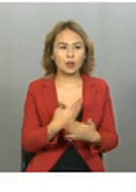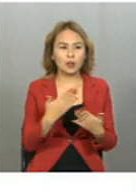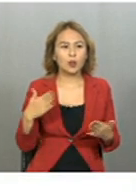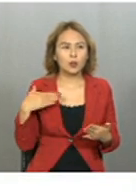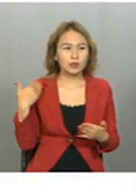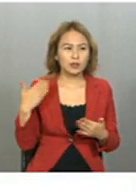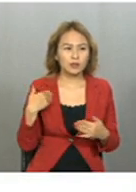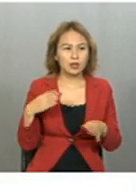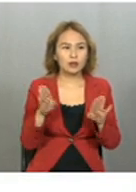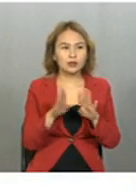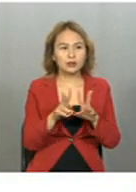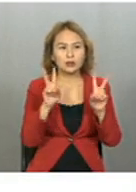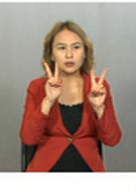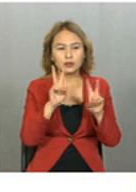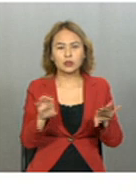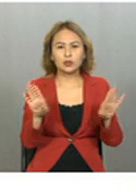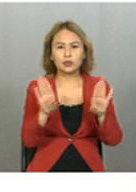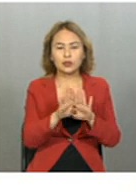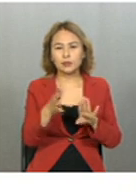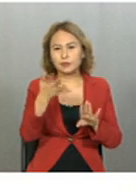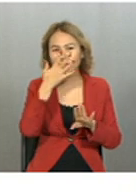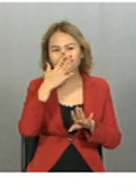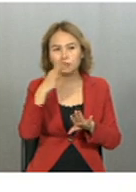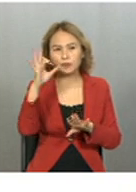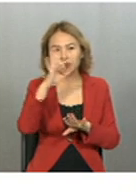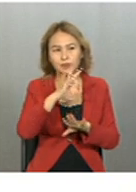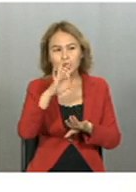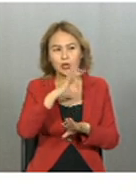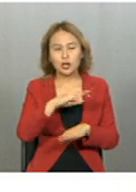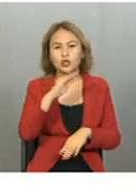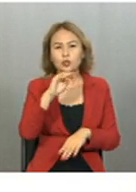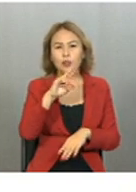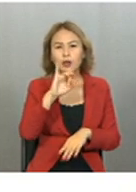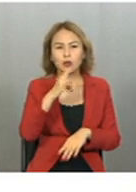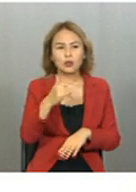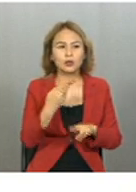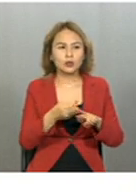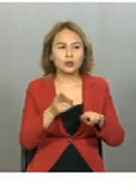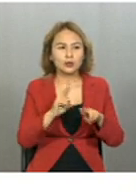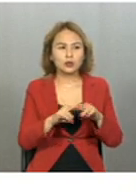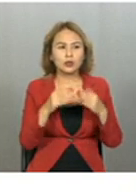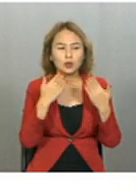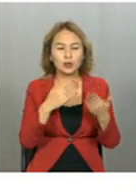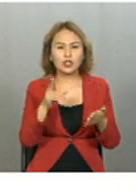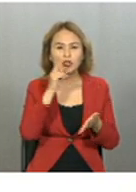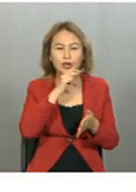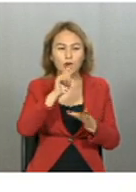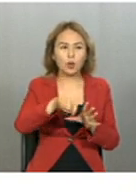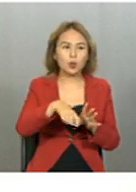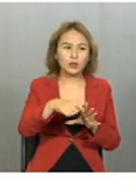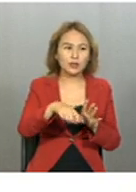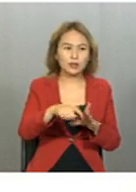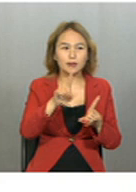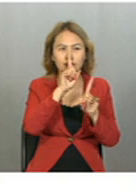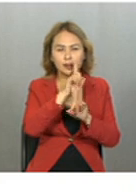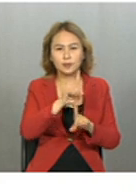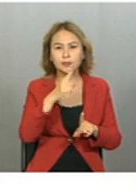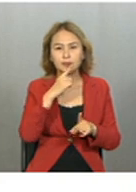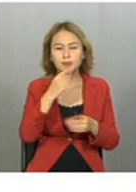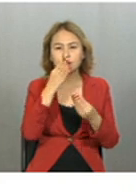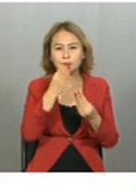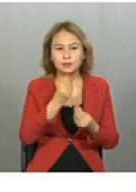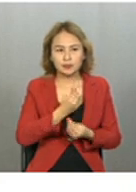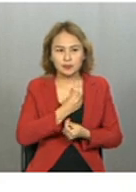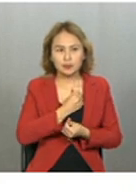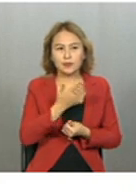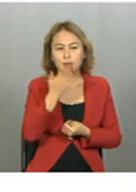атауының өзі оның жұпар иісі туралы айтып тұр. Жұпар күлді шайға қоссаң, ерекше дәм және хош